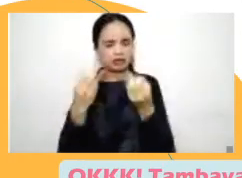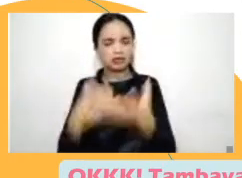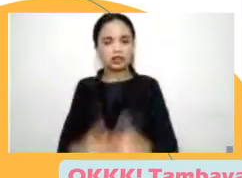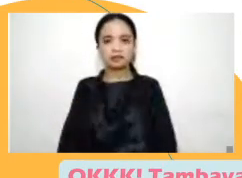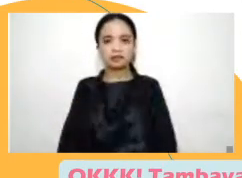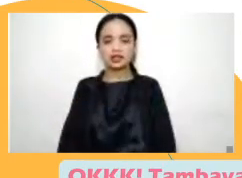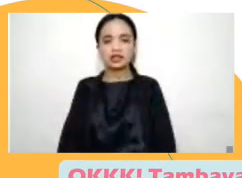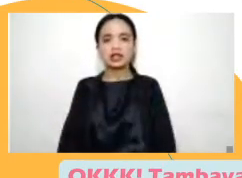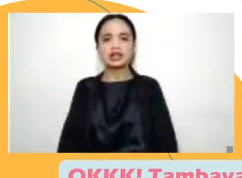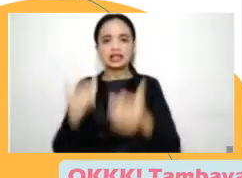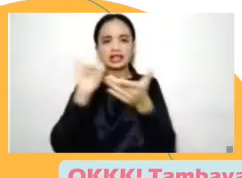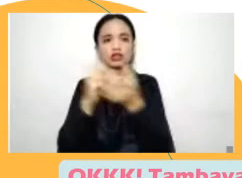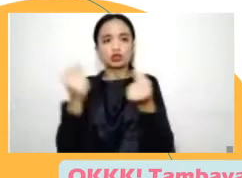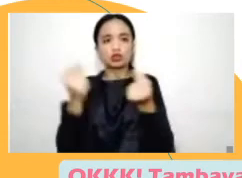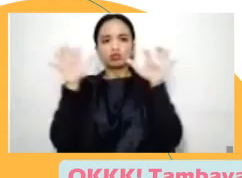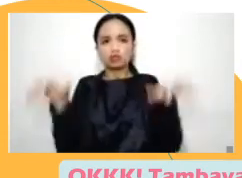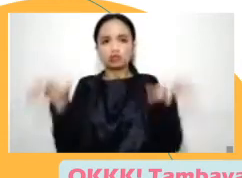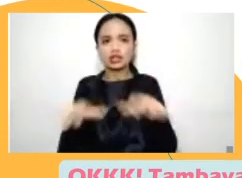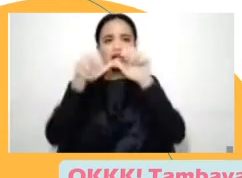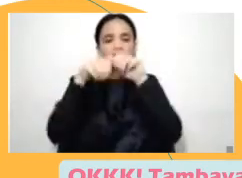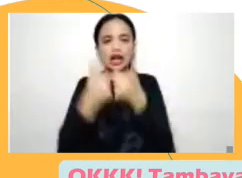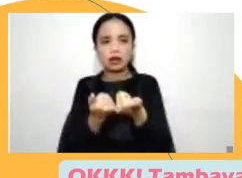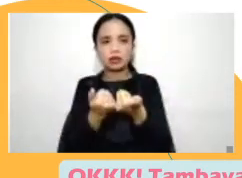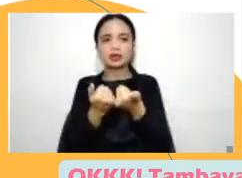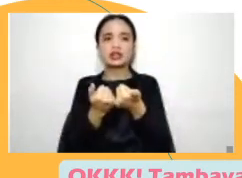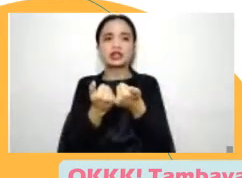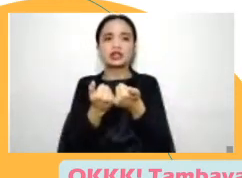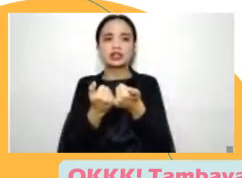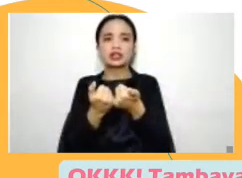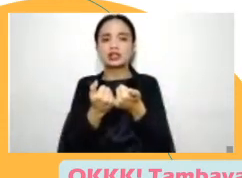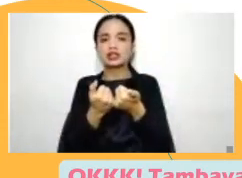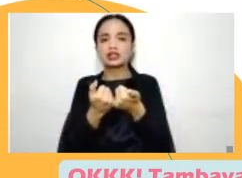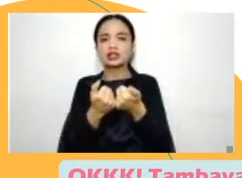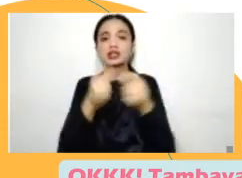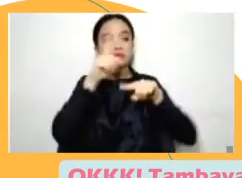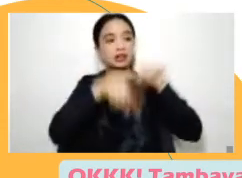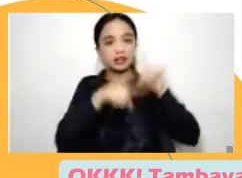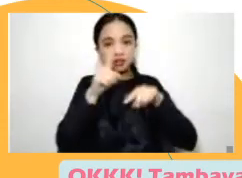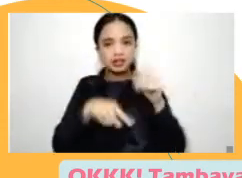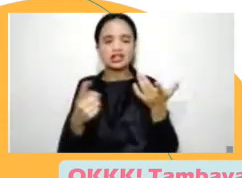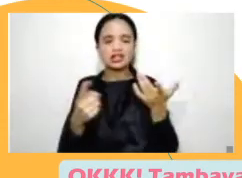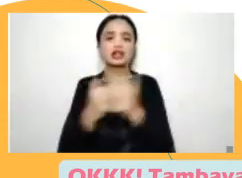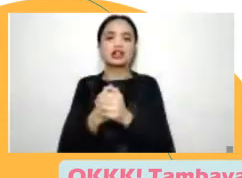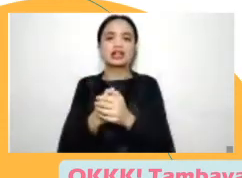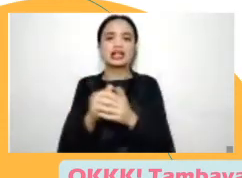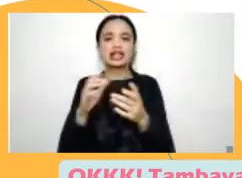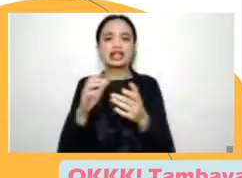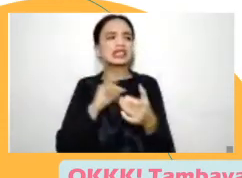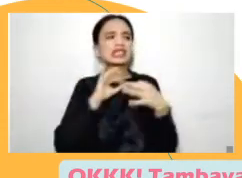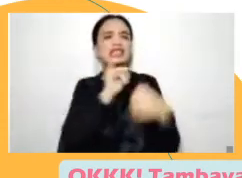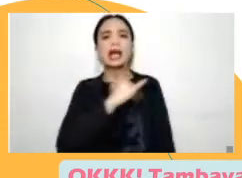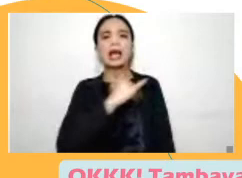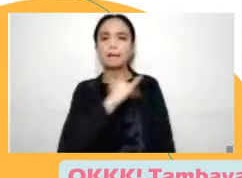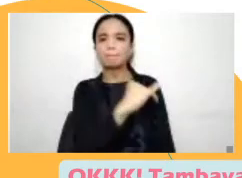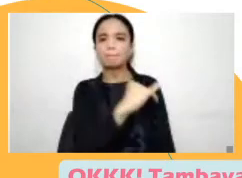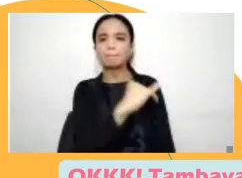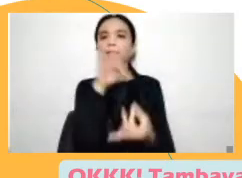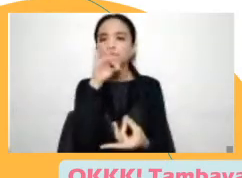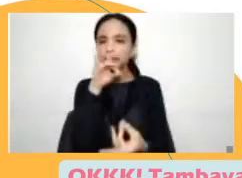Put an effort in finding your light, yung mga friends, no? Kindred spirits, ikaw nga, di ba?